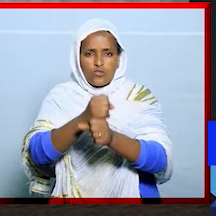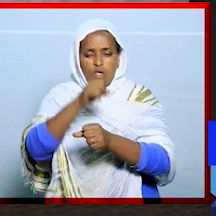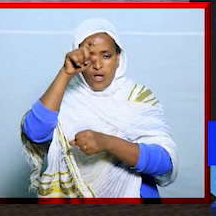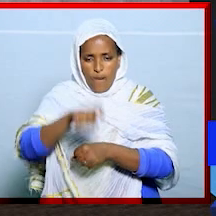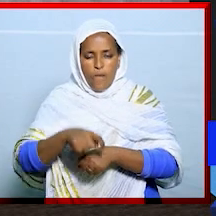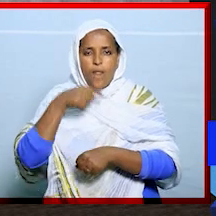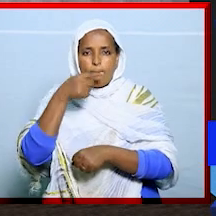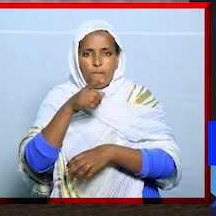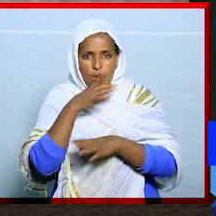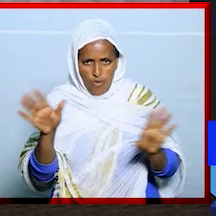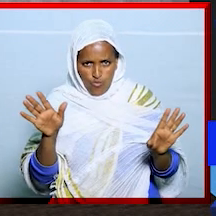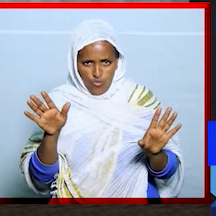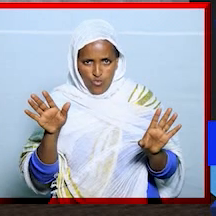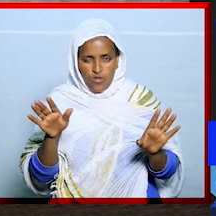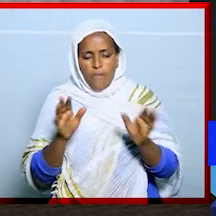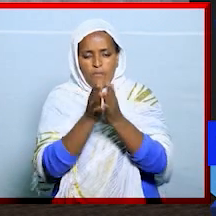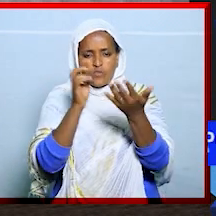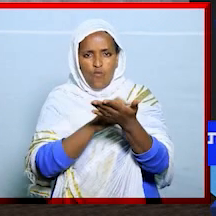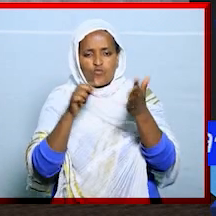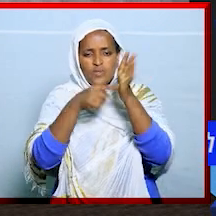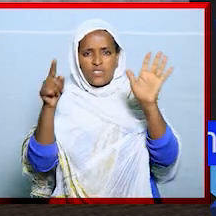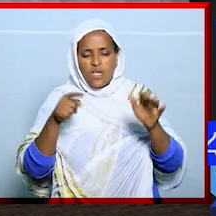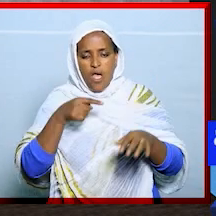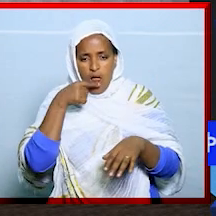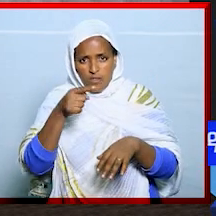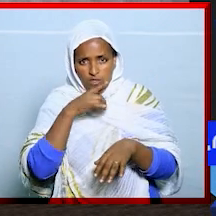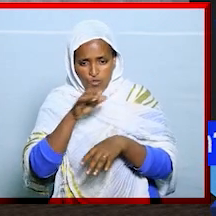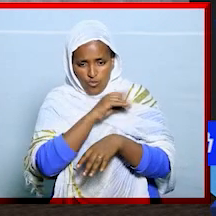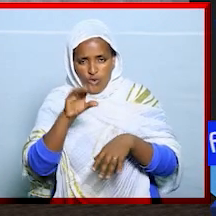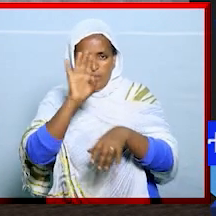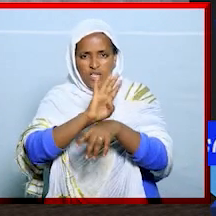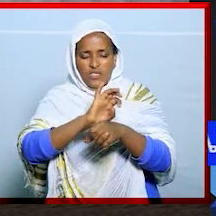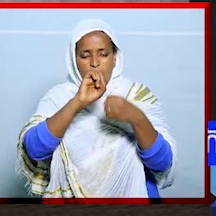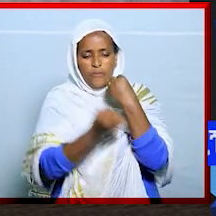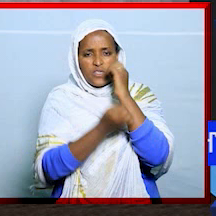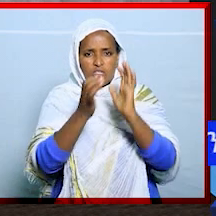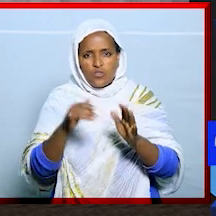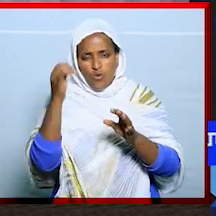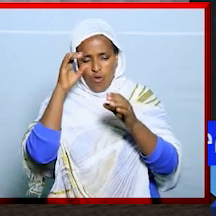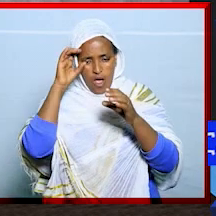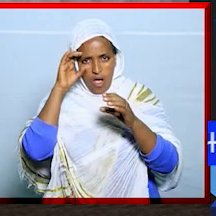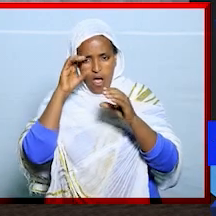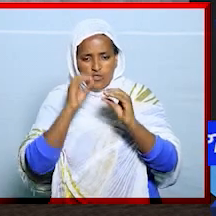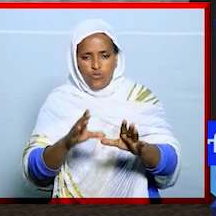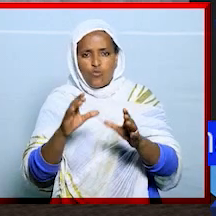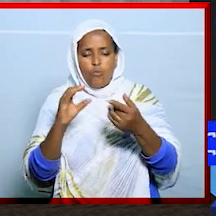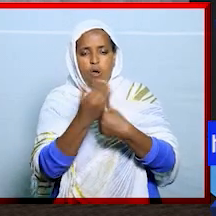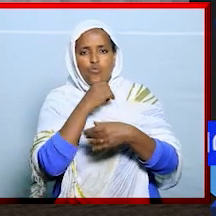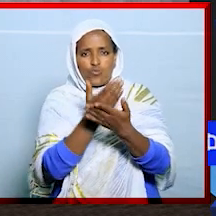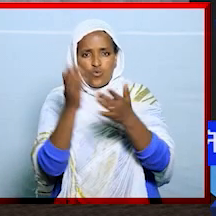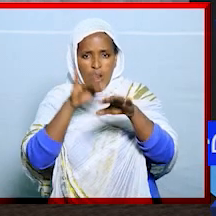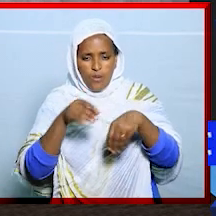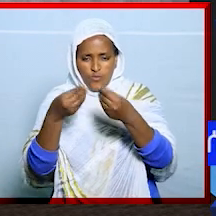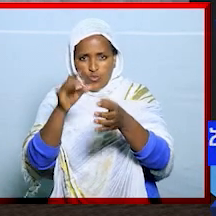አቋም ሊያዝባቸው ይገባል የማይባሉ በመጽሐፍ ቅዱስ በግልጽ ያልተነገሩና የቤተክርስቲያን መሰረታዊ አስተምሮ ባልሆኑ ጉዳዮች